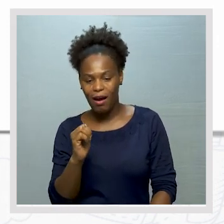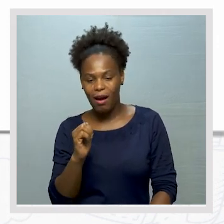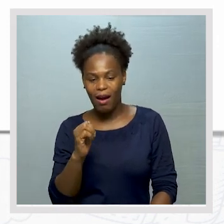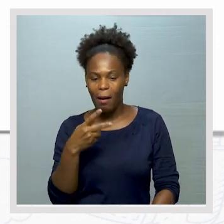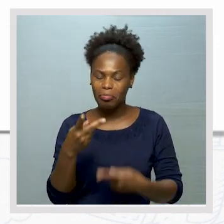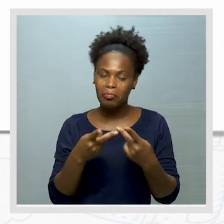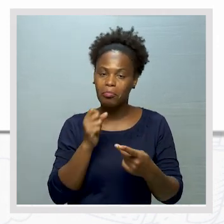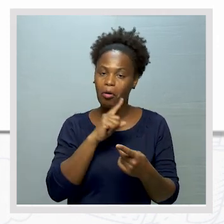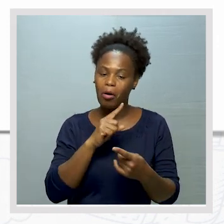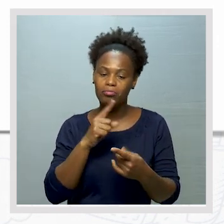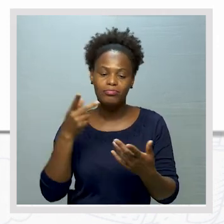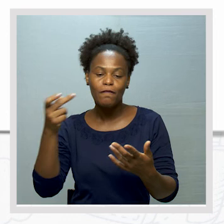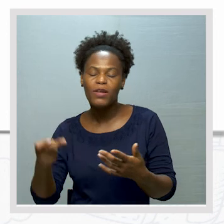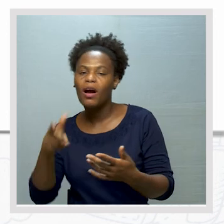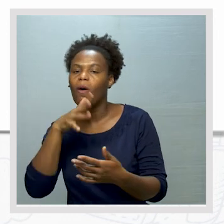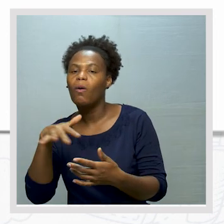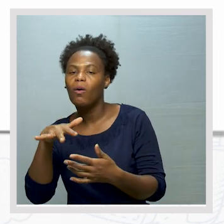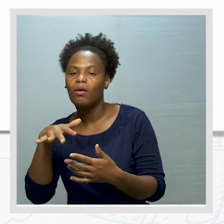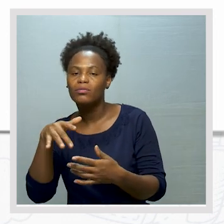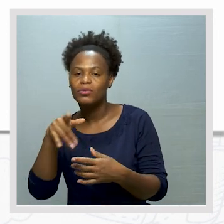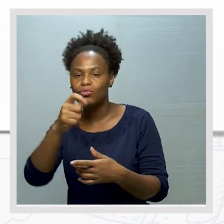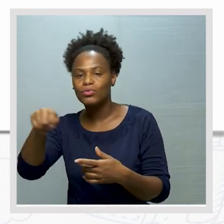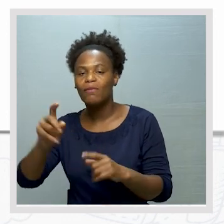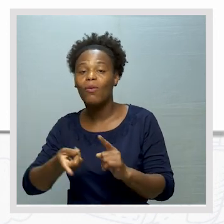placer. Qu'est-ce que vous avez mis?